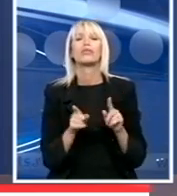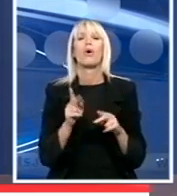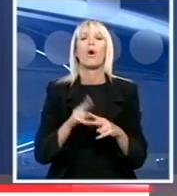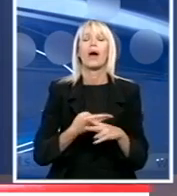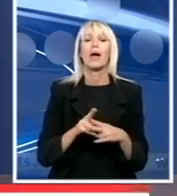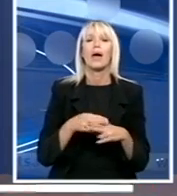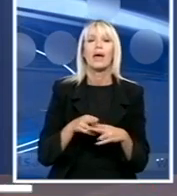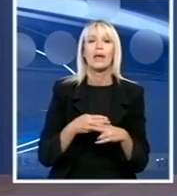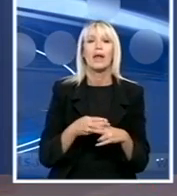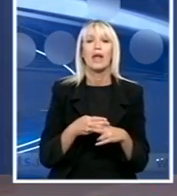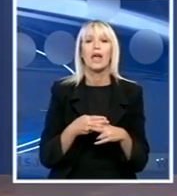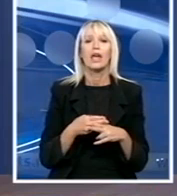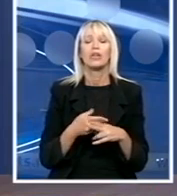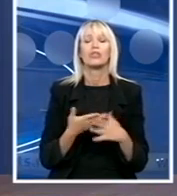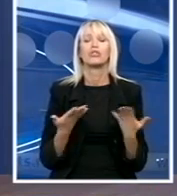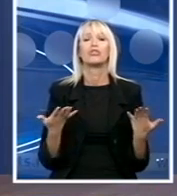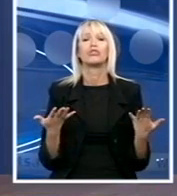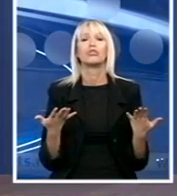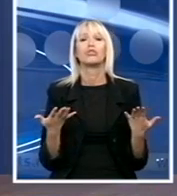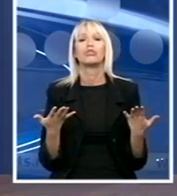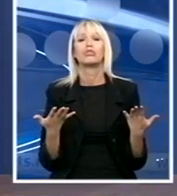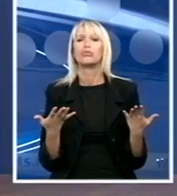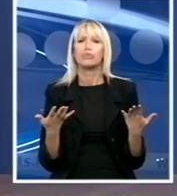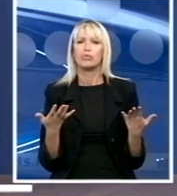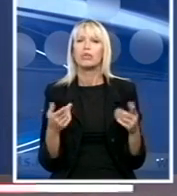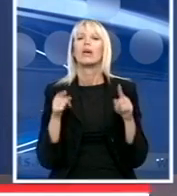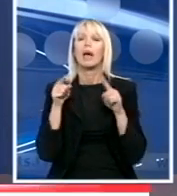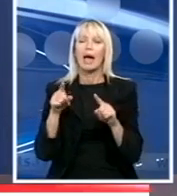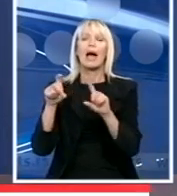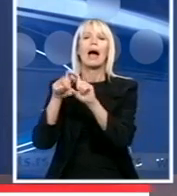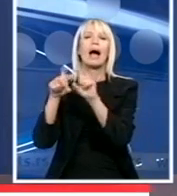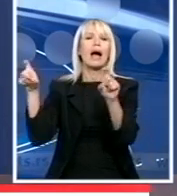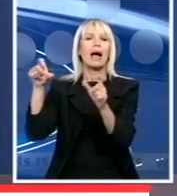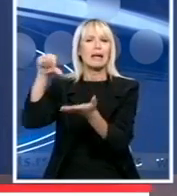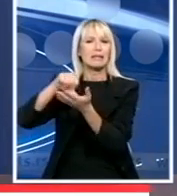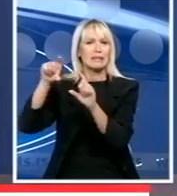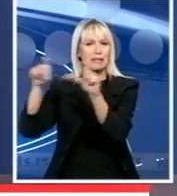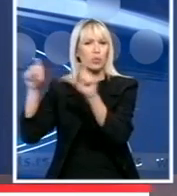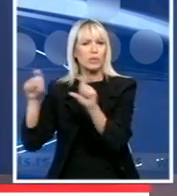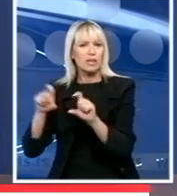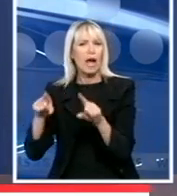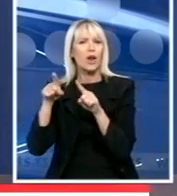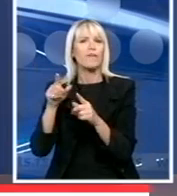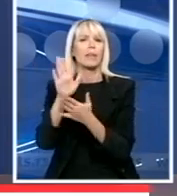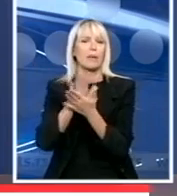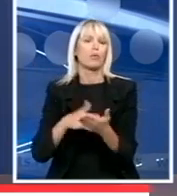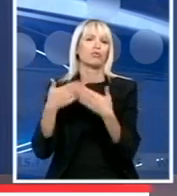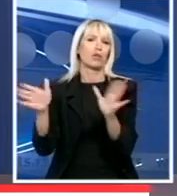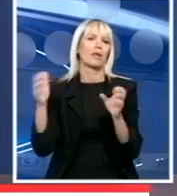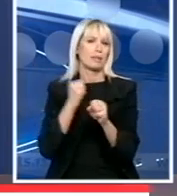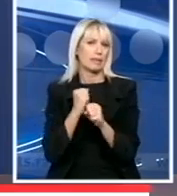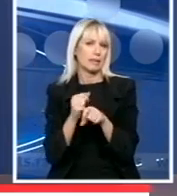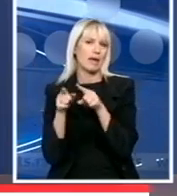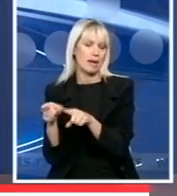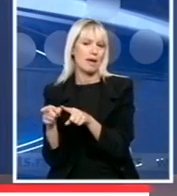rešenju u smislu da se ti centri aktiviraju i da počnu da rade. Ono što